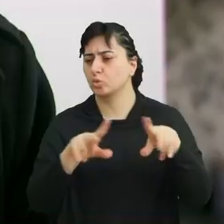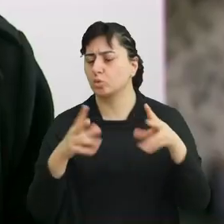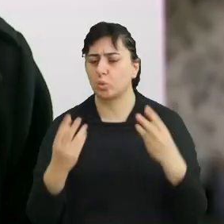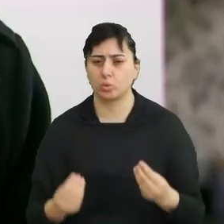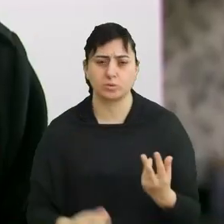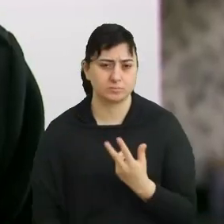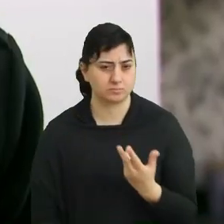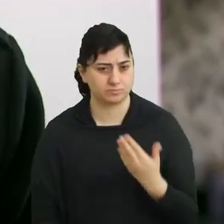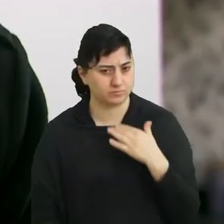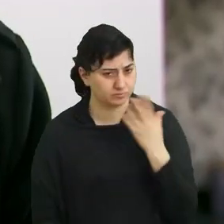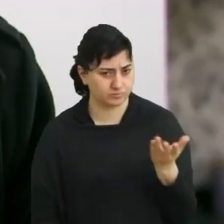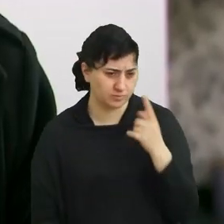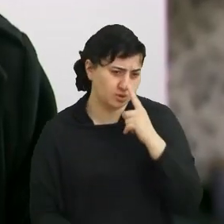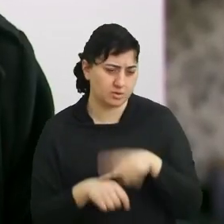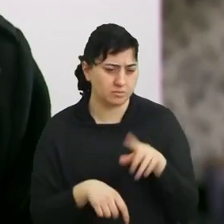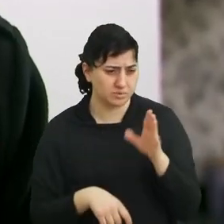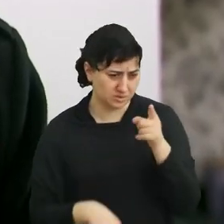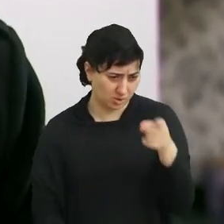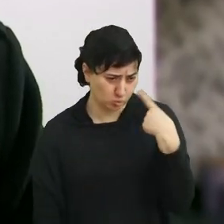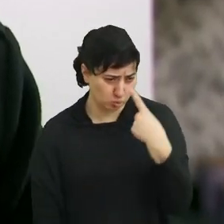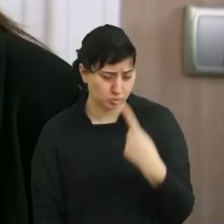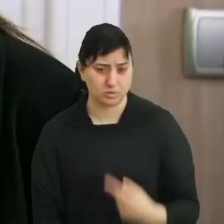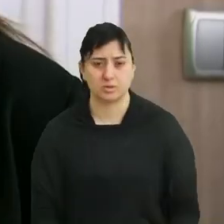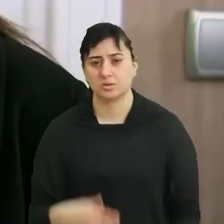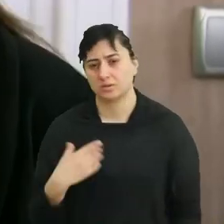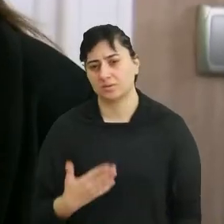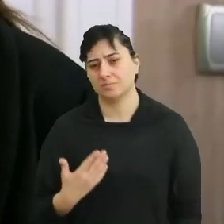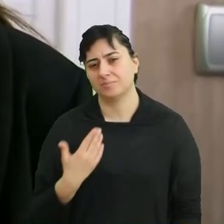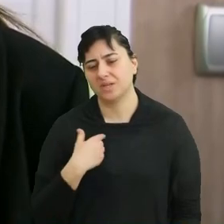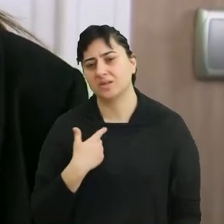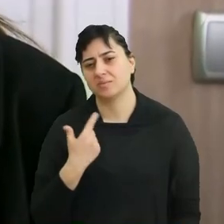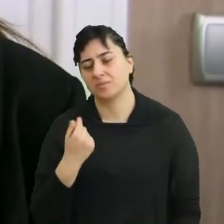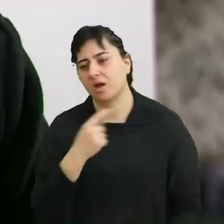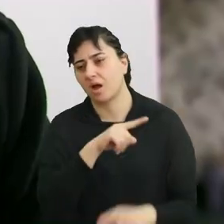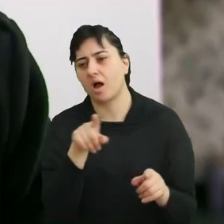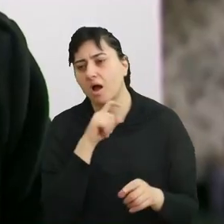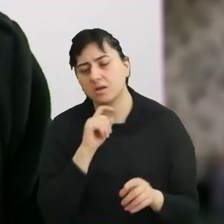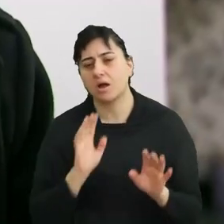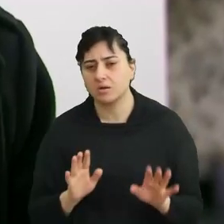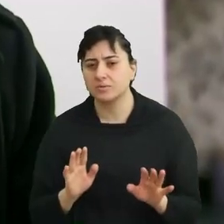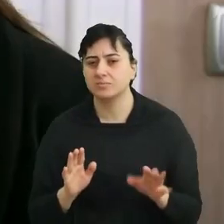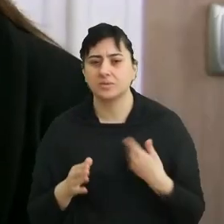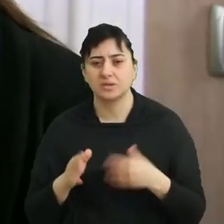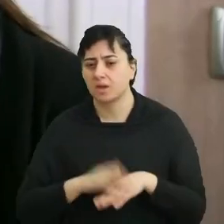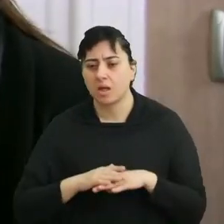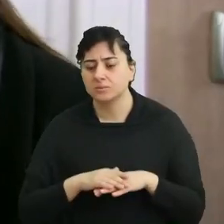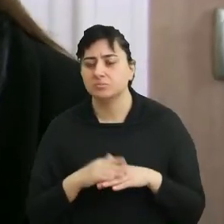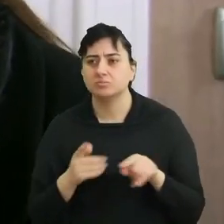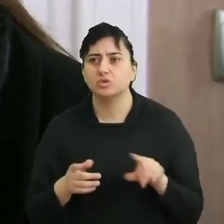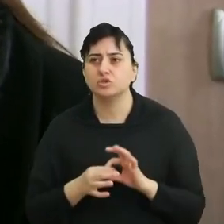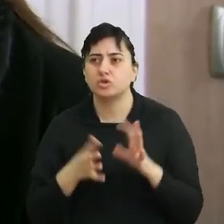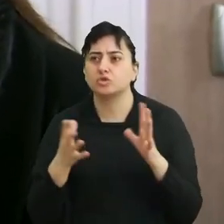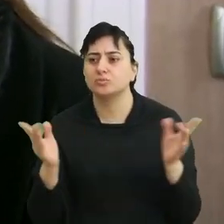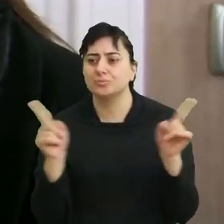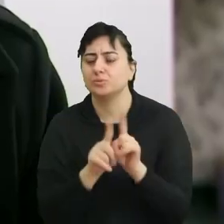küstüler. Yok artık, inanmıyorum. Senin yüzünden. Ya tamam, biraz abartıyorlar ama şimdi ne yapsam ne etsem onların hiçbirini